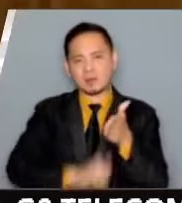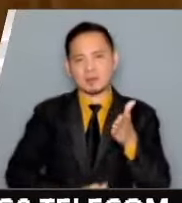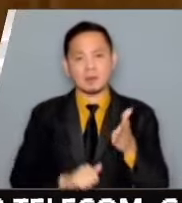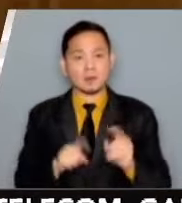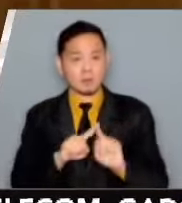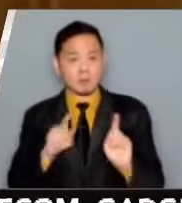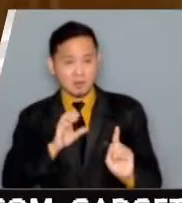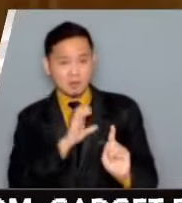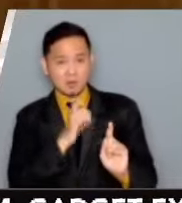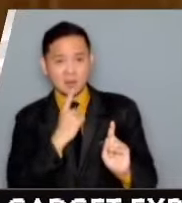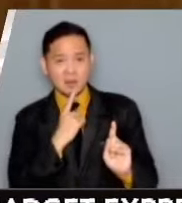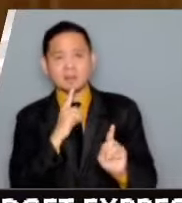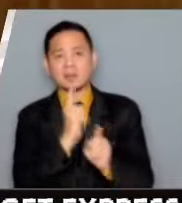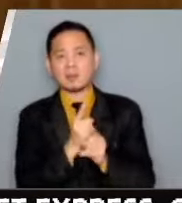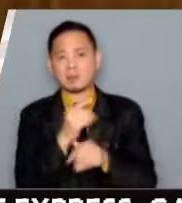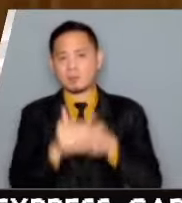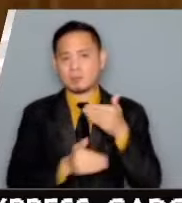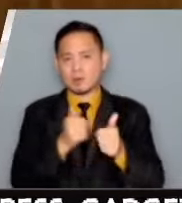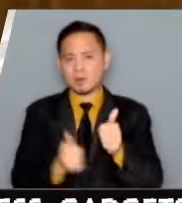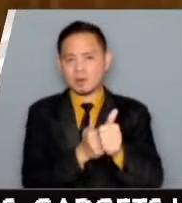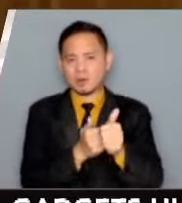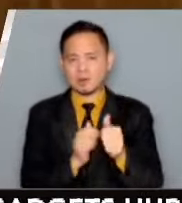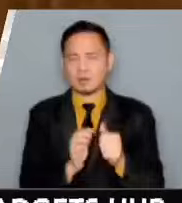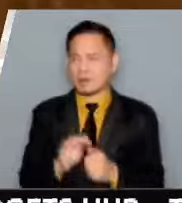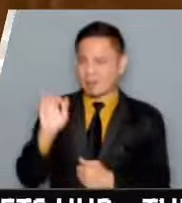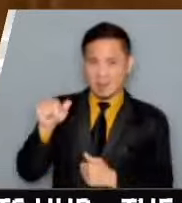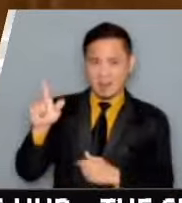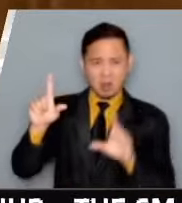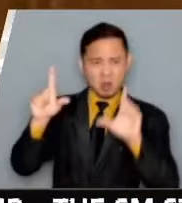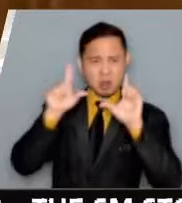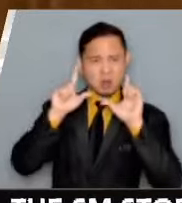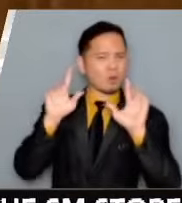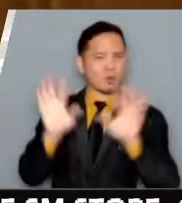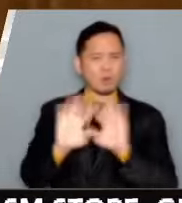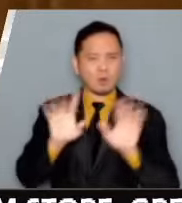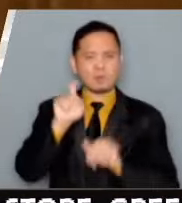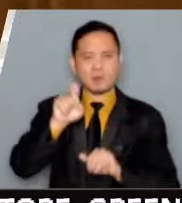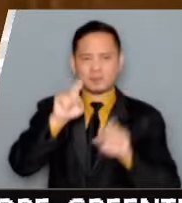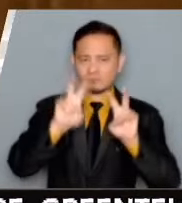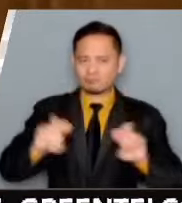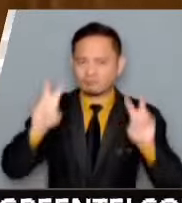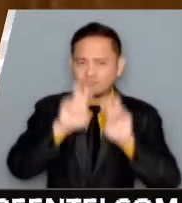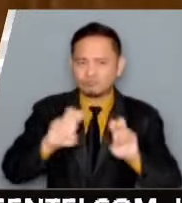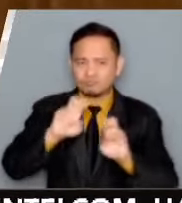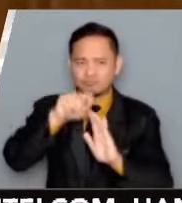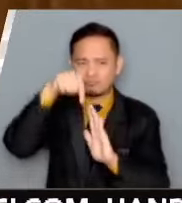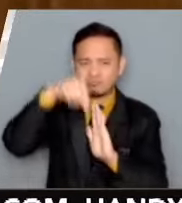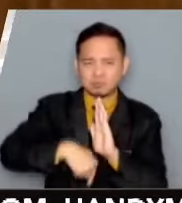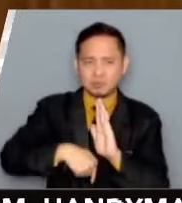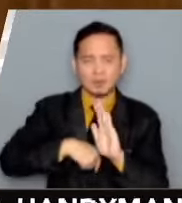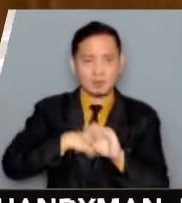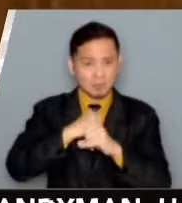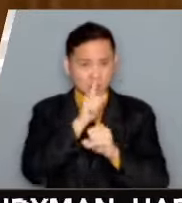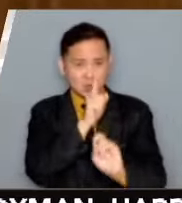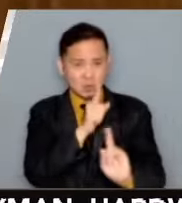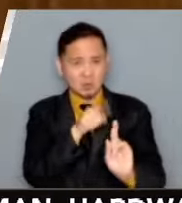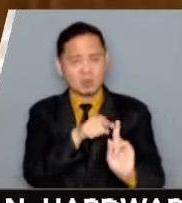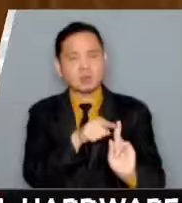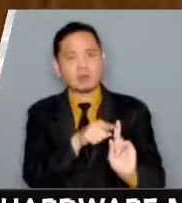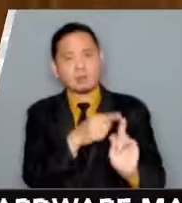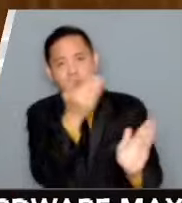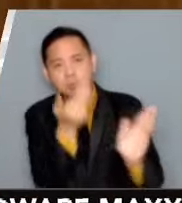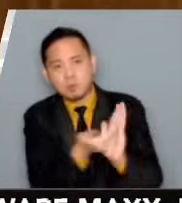It is a Grave ACC that studied very care investigated Paano po natin masasabi na hindi dumaan sa proseso e kayo nga po ay